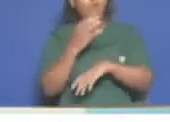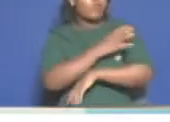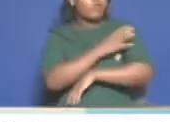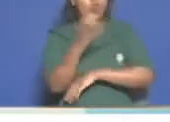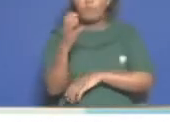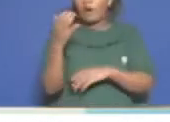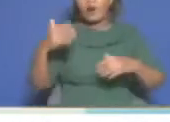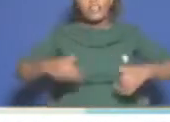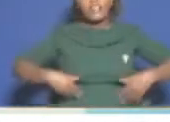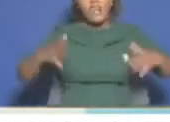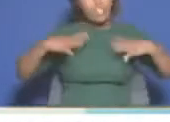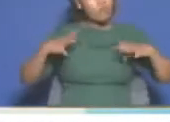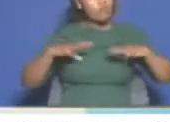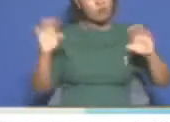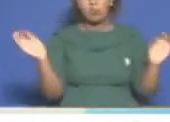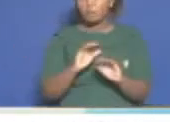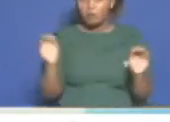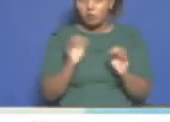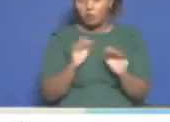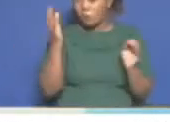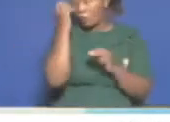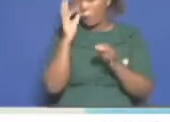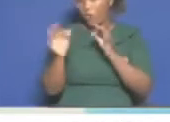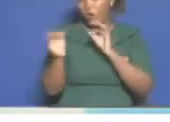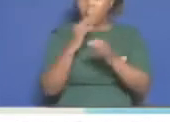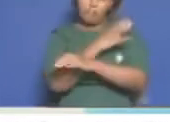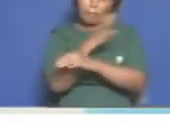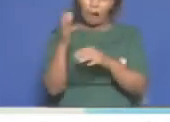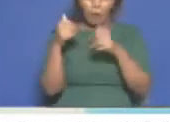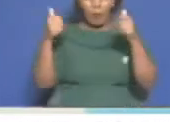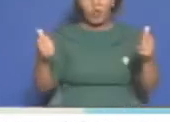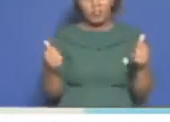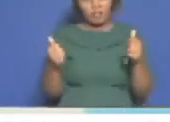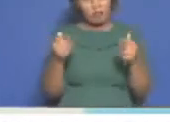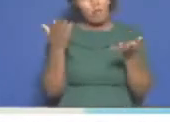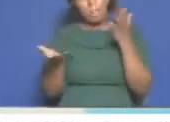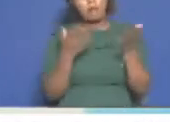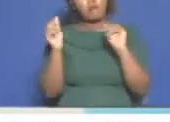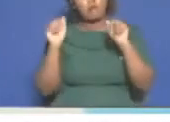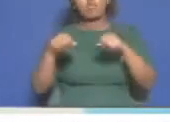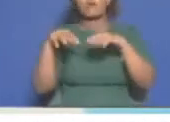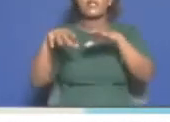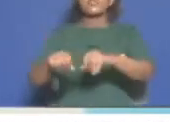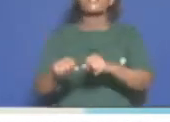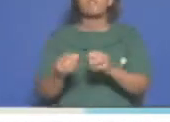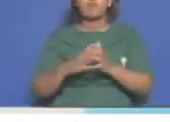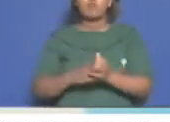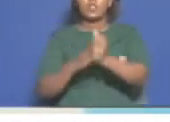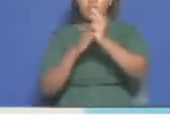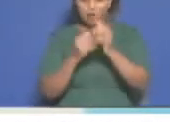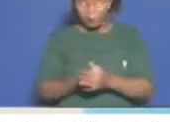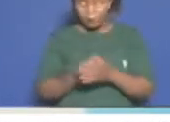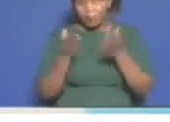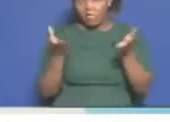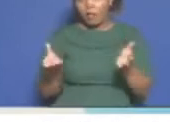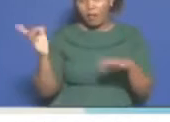because wanajua wakiempower young people watawatoa katika uongozi. Na wosia ambao tunapea IEBC wakati ambapo